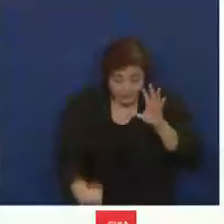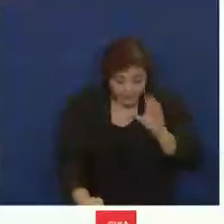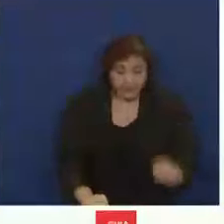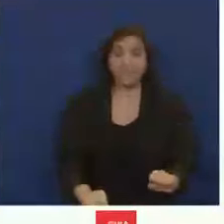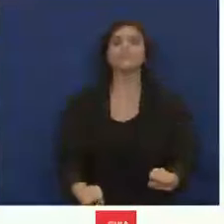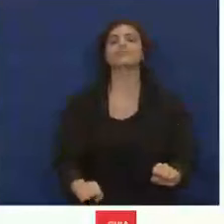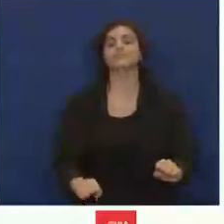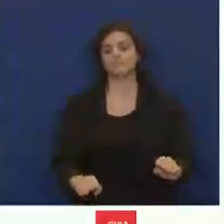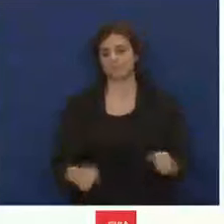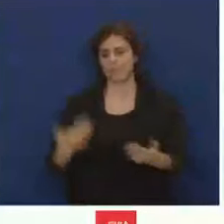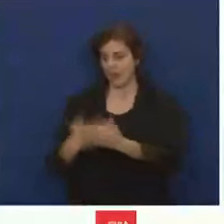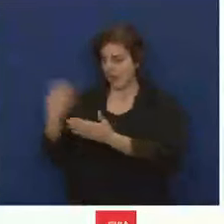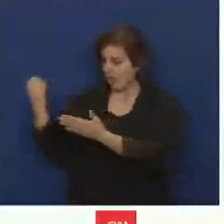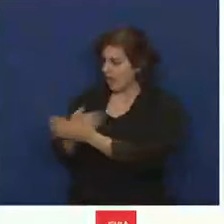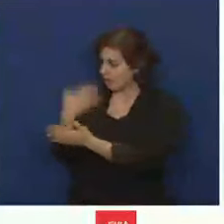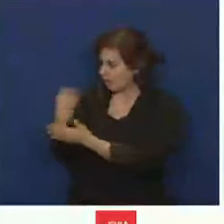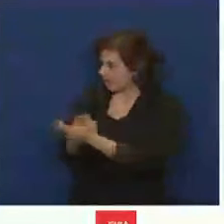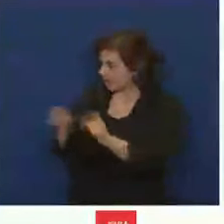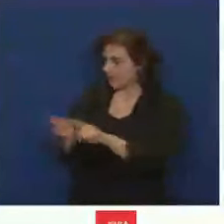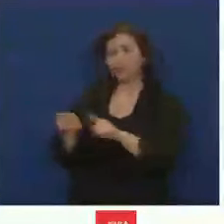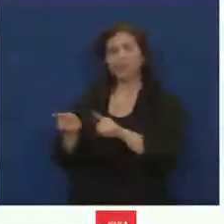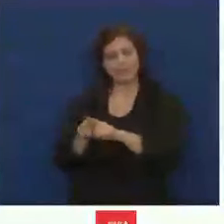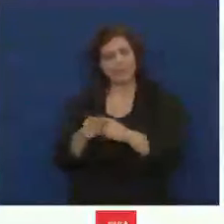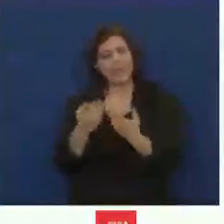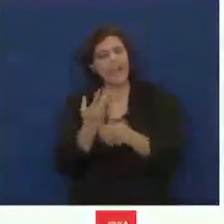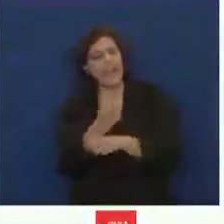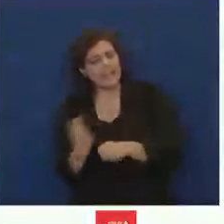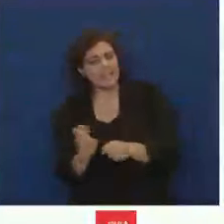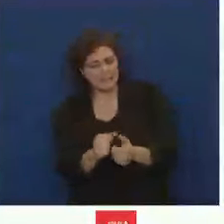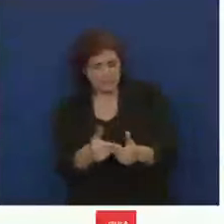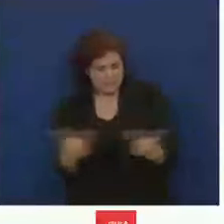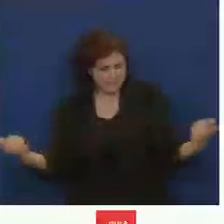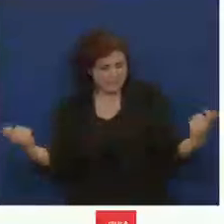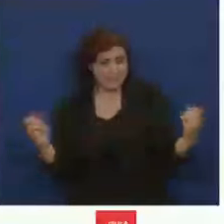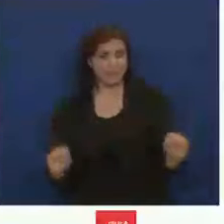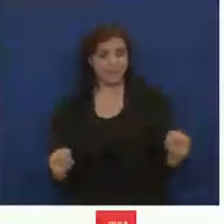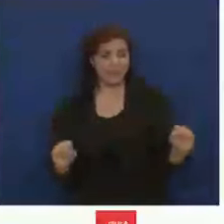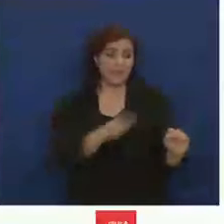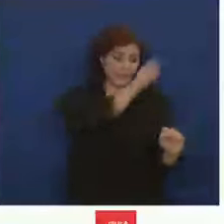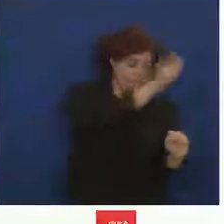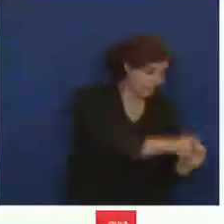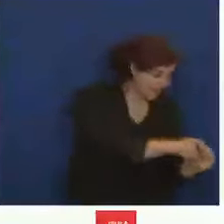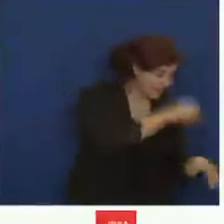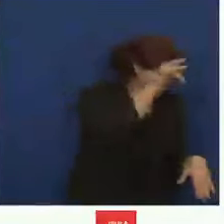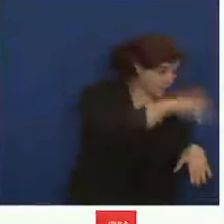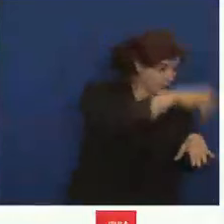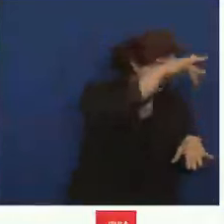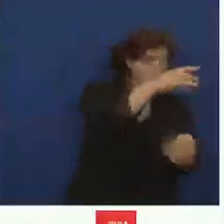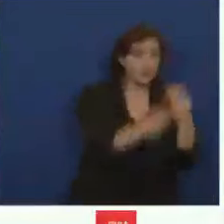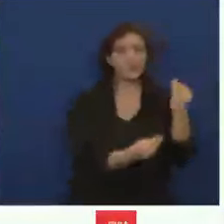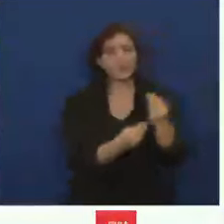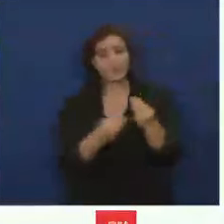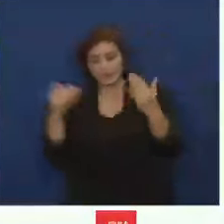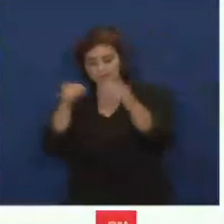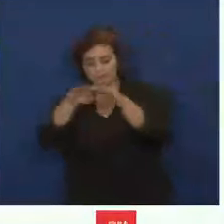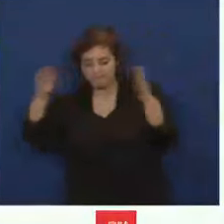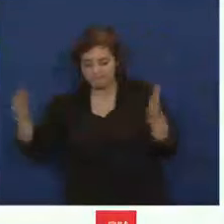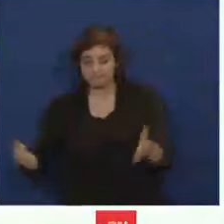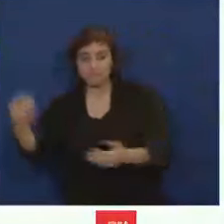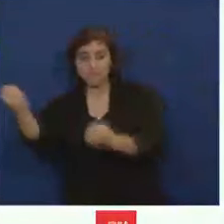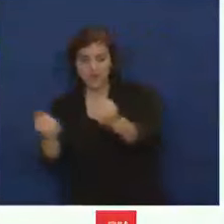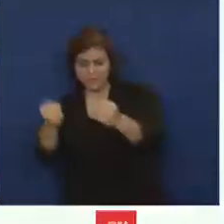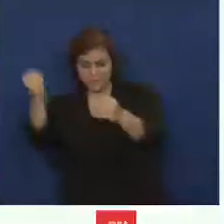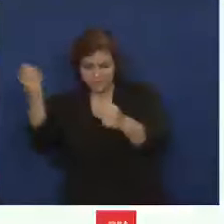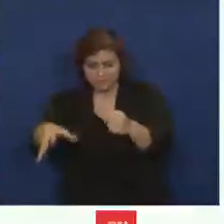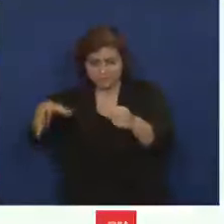ces éléments et des risques divers encourus par les personnes, les biens et les finances municipales, ne conviendrait-il pas